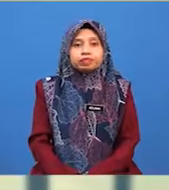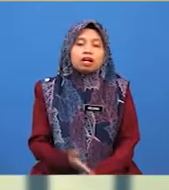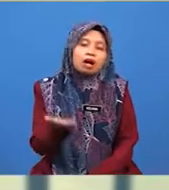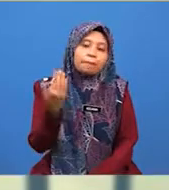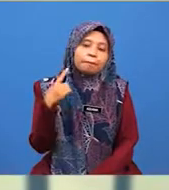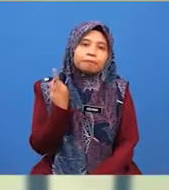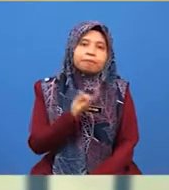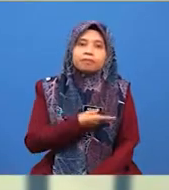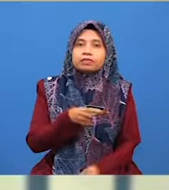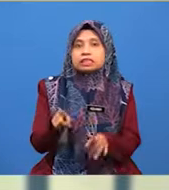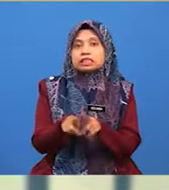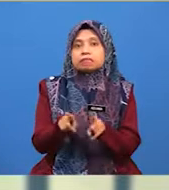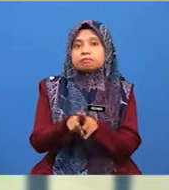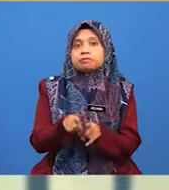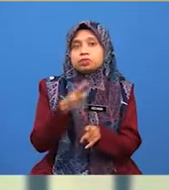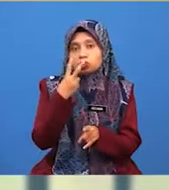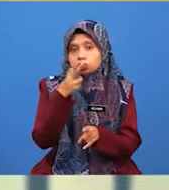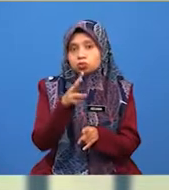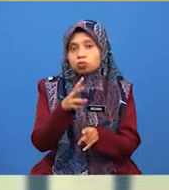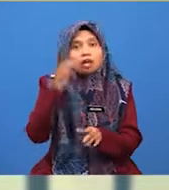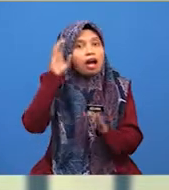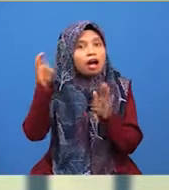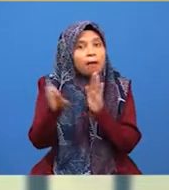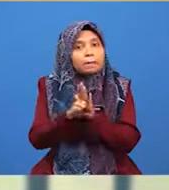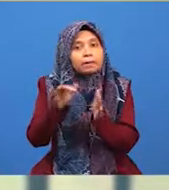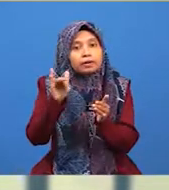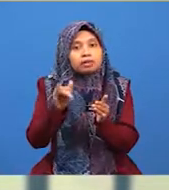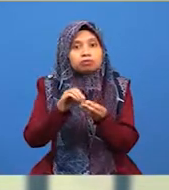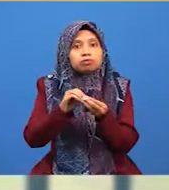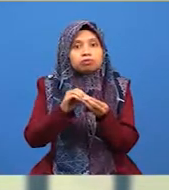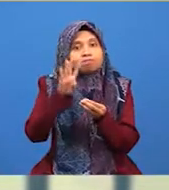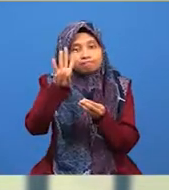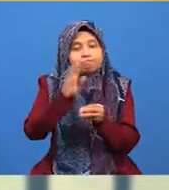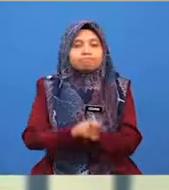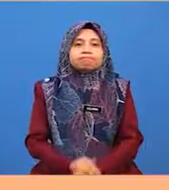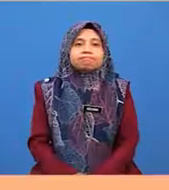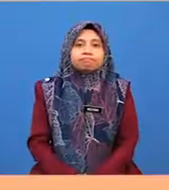Mari kita sama-sama saksikan gambar yang keempat pula.